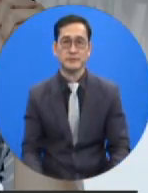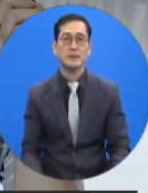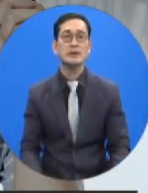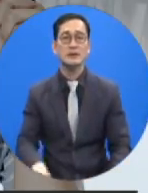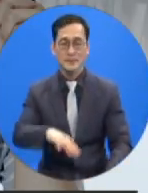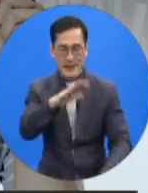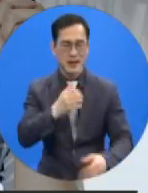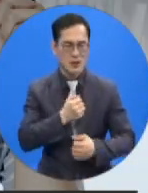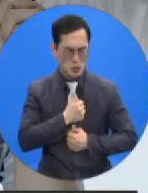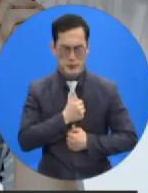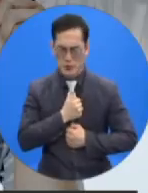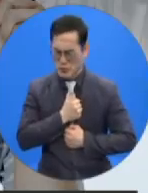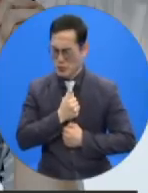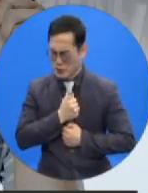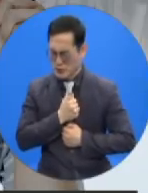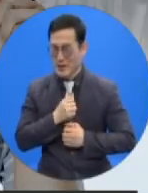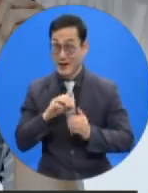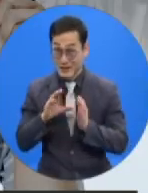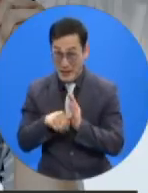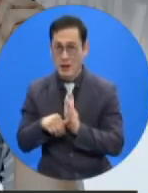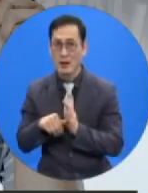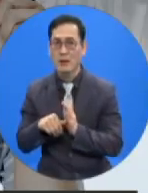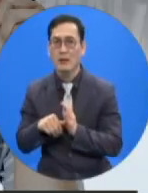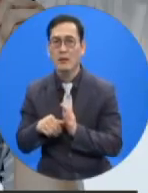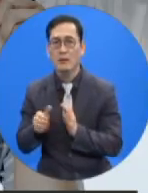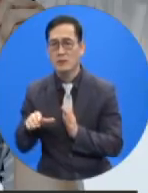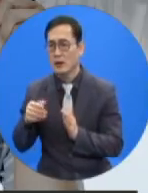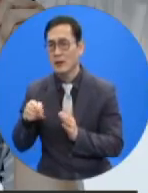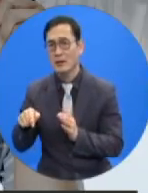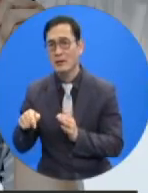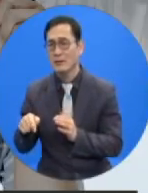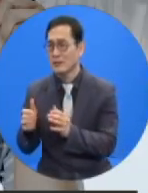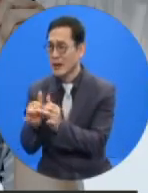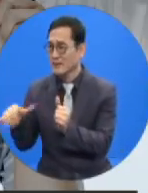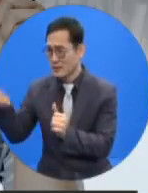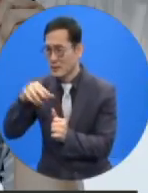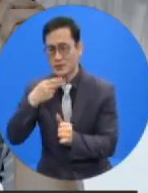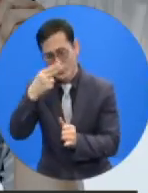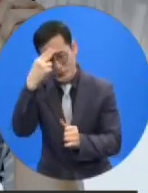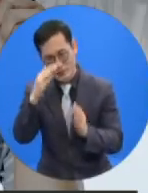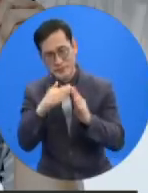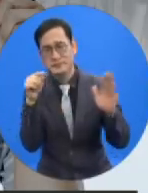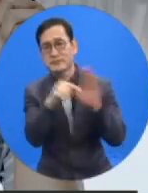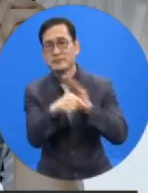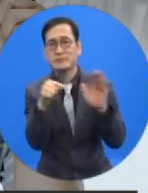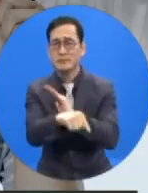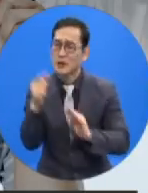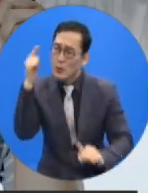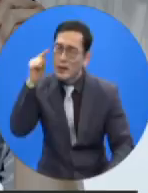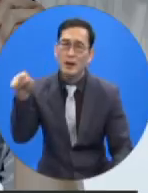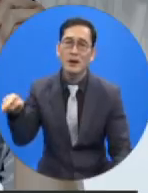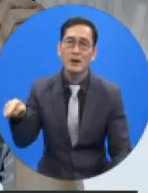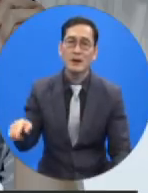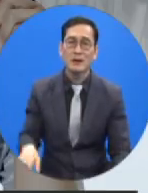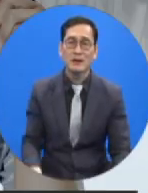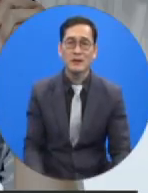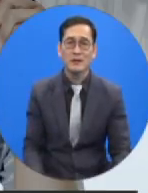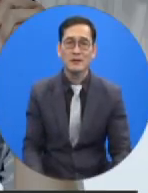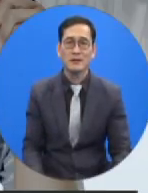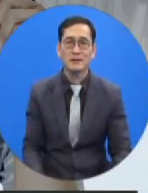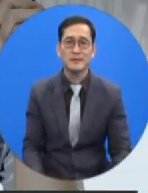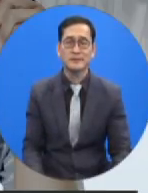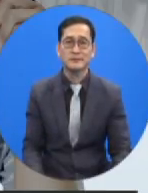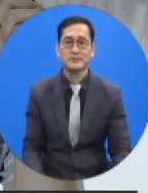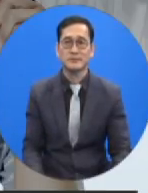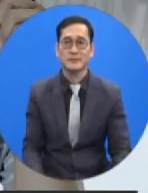그 유흥주점을 가야 했는가 라는 비난의 목소리마저 나오고 있는 상황입니다. 강남구 역삼동의